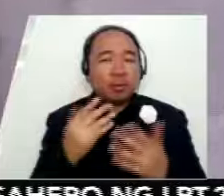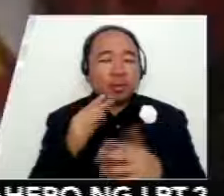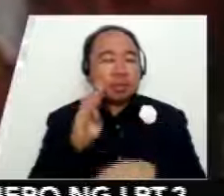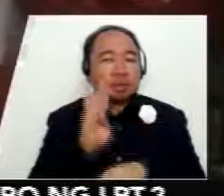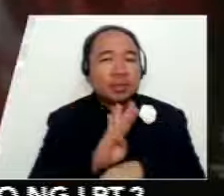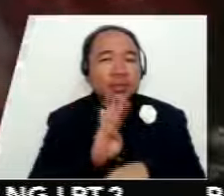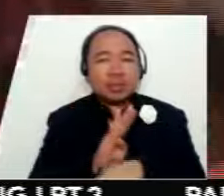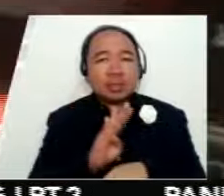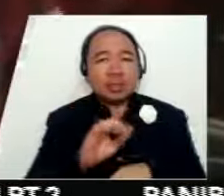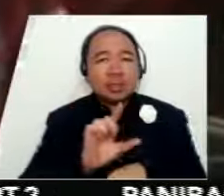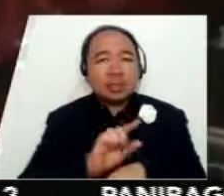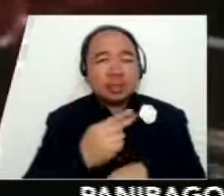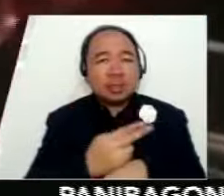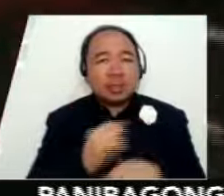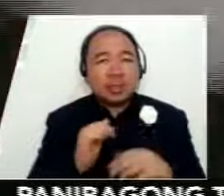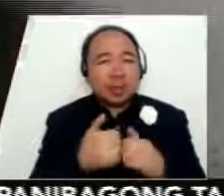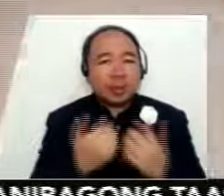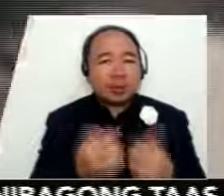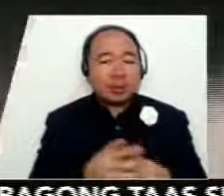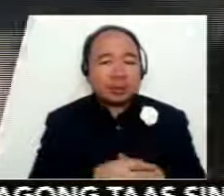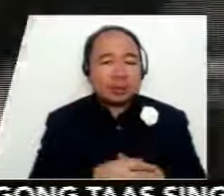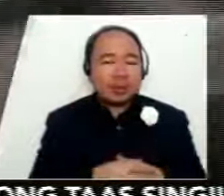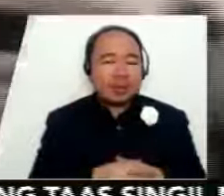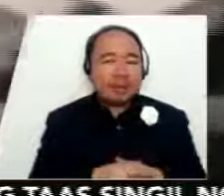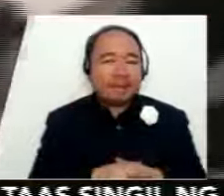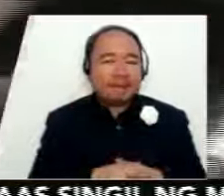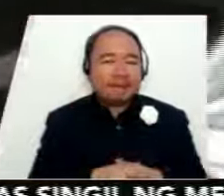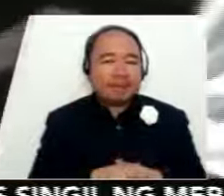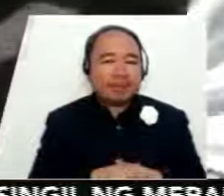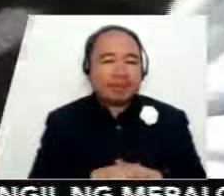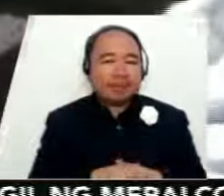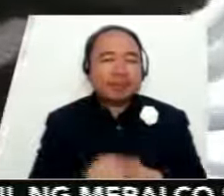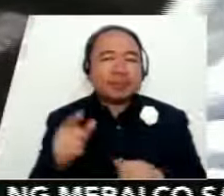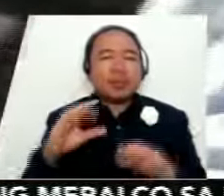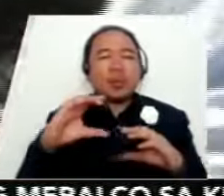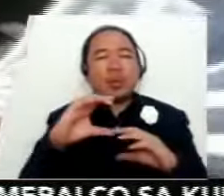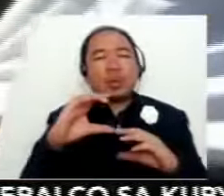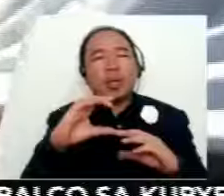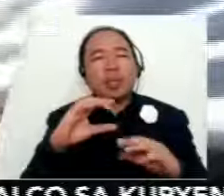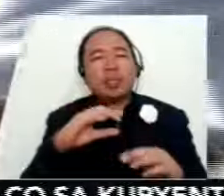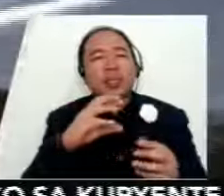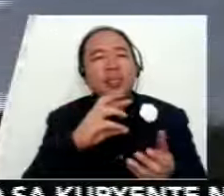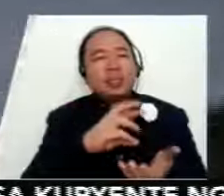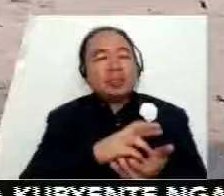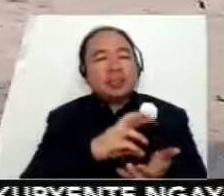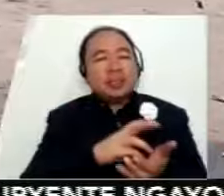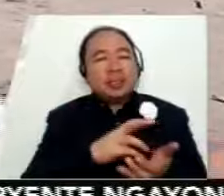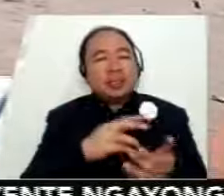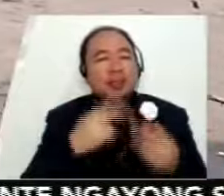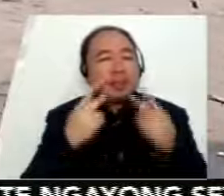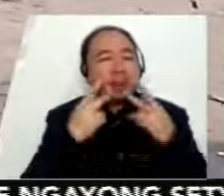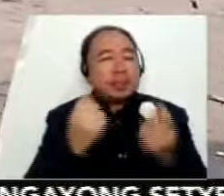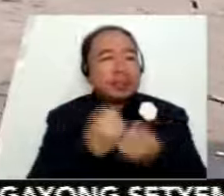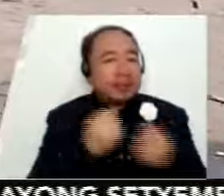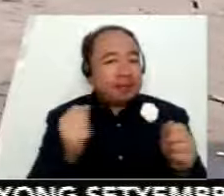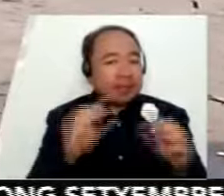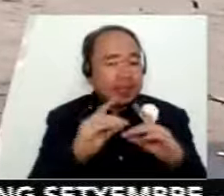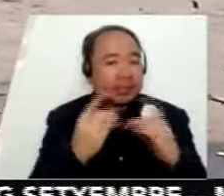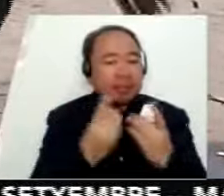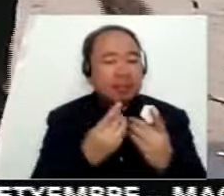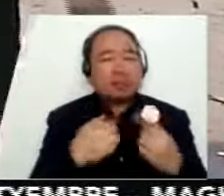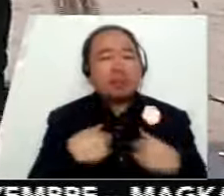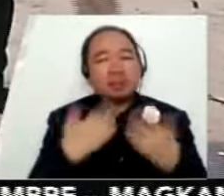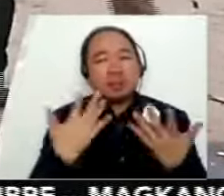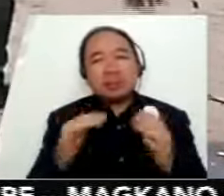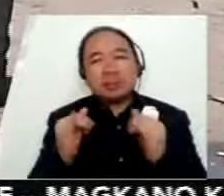lang po. May pagtitiyak naman ang Caloocan City Public Safety and Traffic Management Department. Nagbigay na ako ng instructions sa isang team